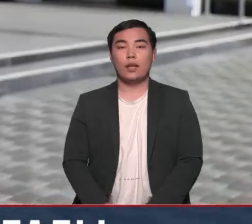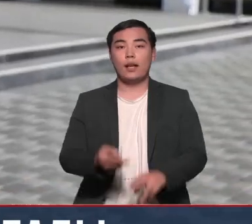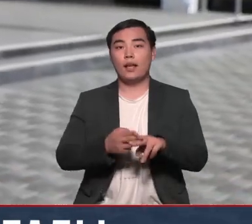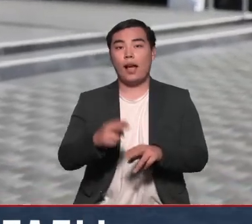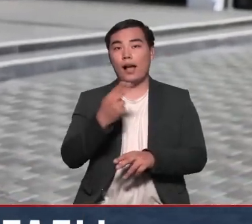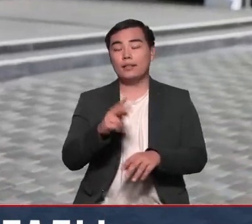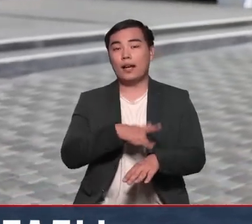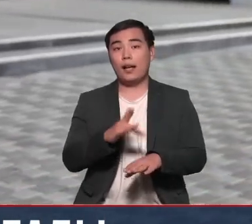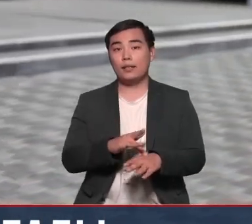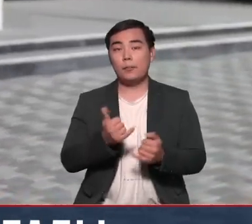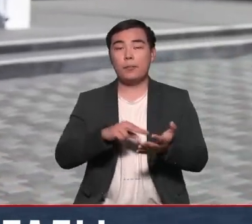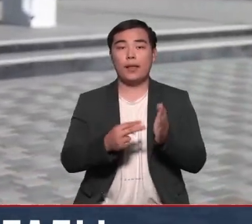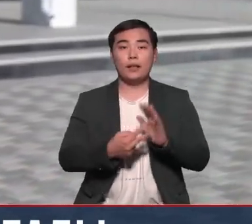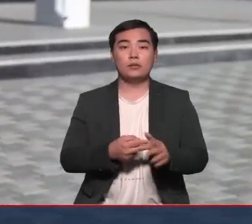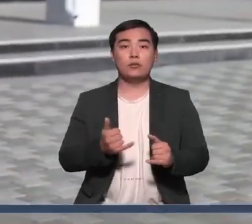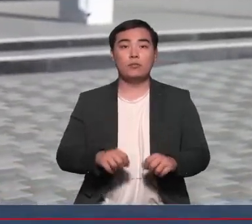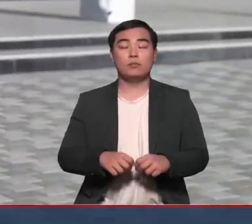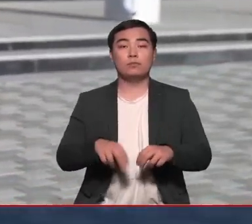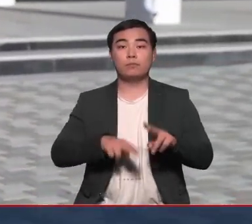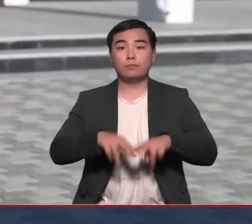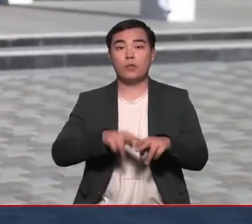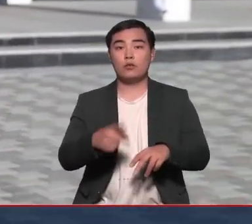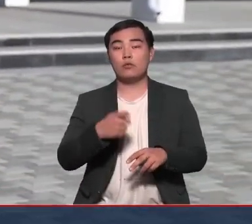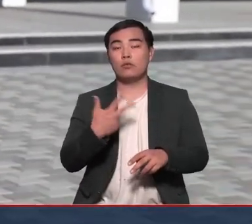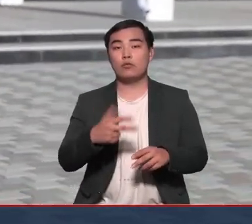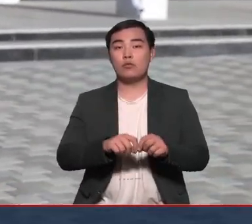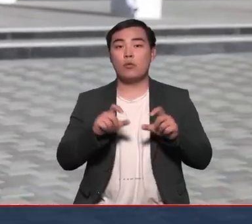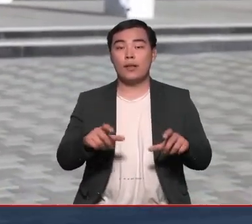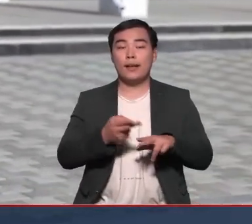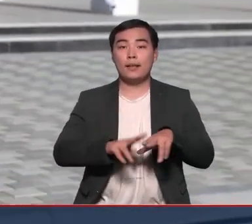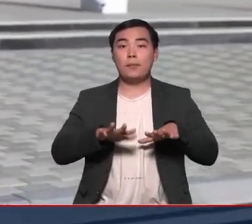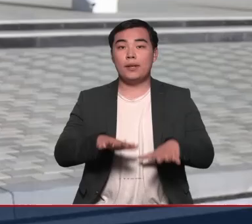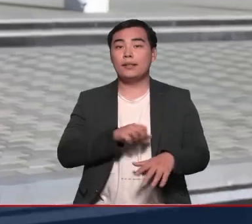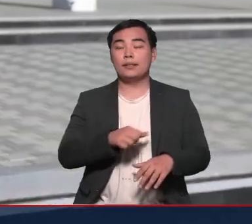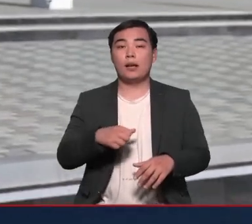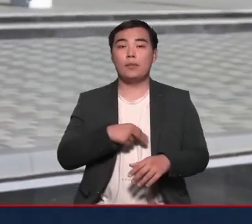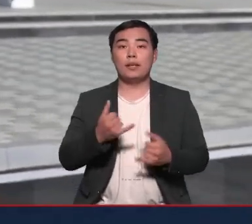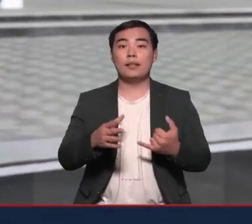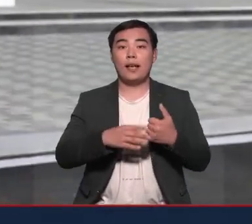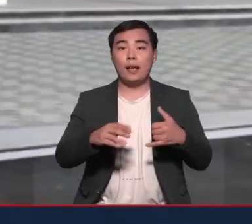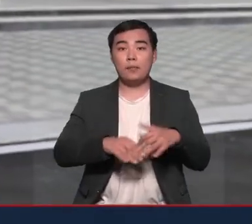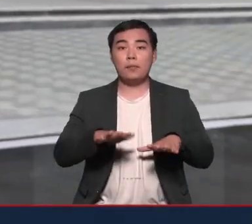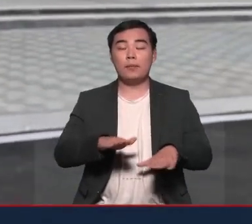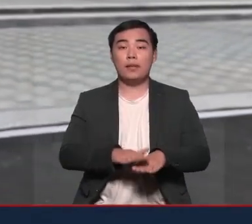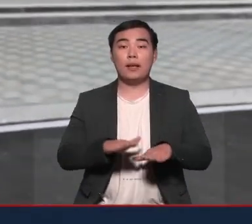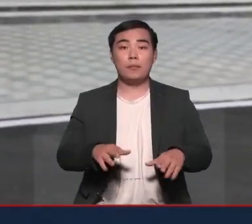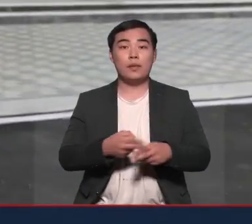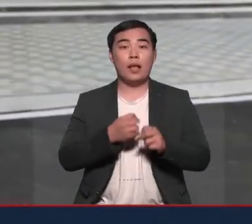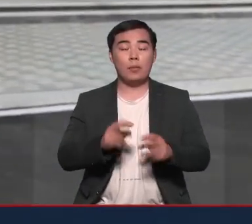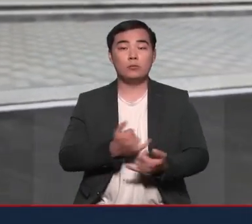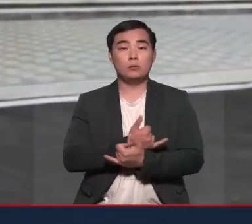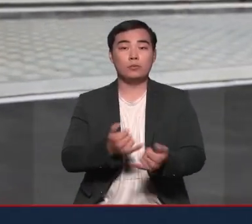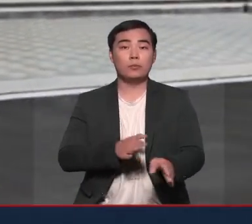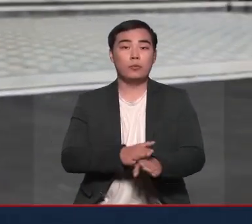Астана қаласындағы ұлттық жоба аясында бой көтерген 103-ші мектеп білім ошағының аумағы мен ғимарат ішінде балалардың қауіпсіздігі толық